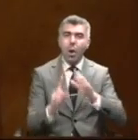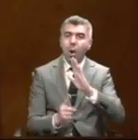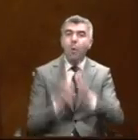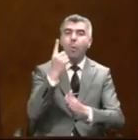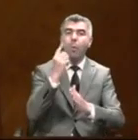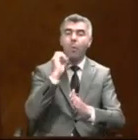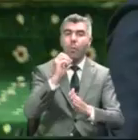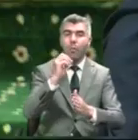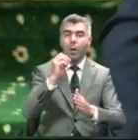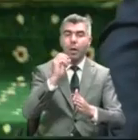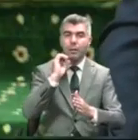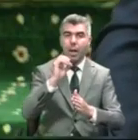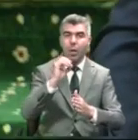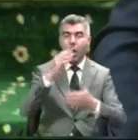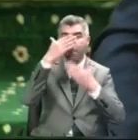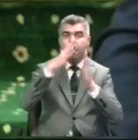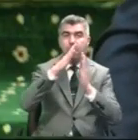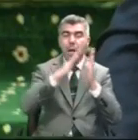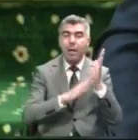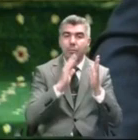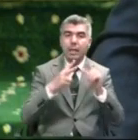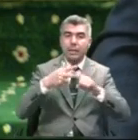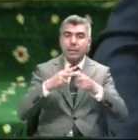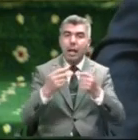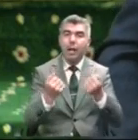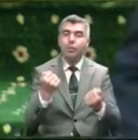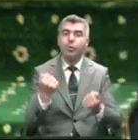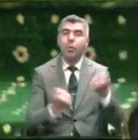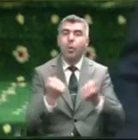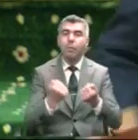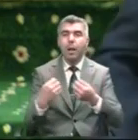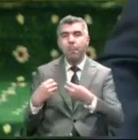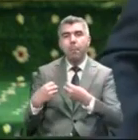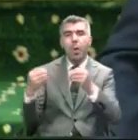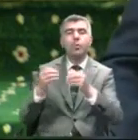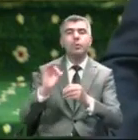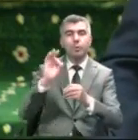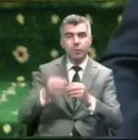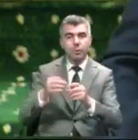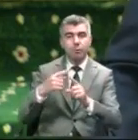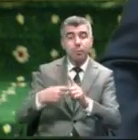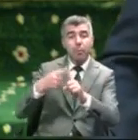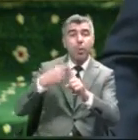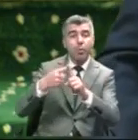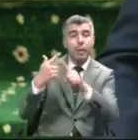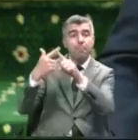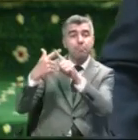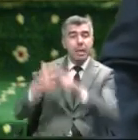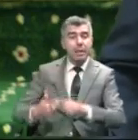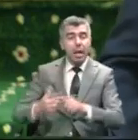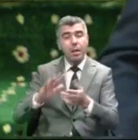في التاريخ في تاريخ المغرب اصبح قطاع الصناعه السيارات اول قطاع للتصدير حيث تجاوزت ايرادات صادره السيارات